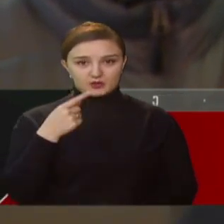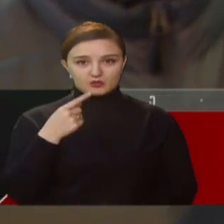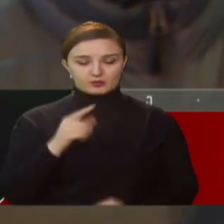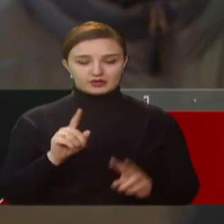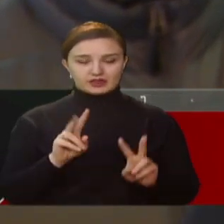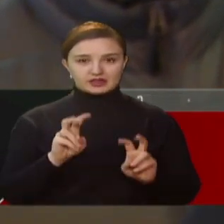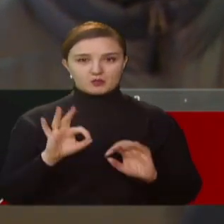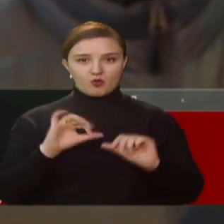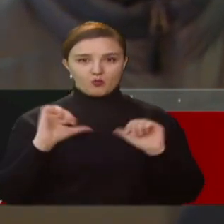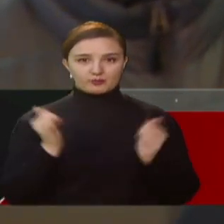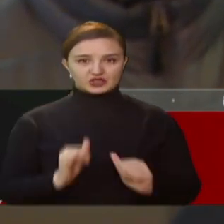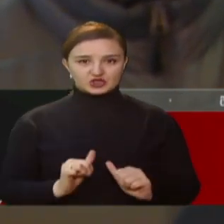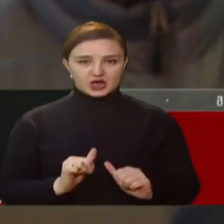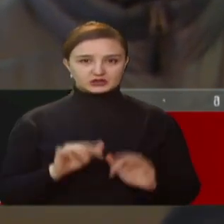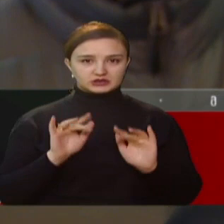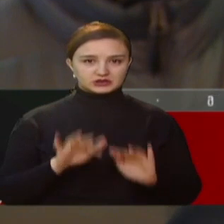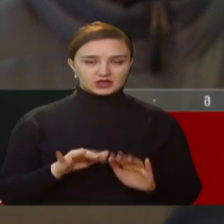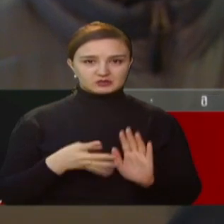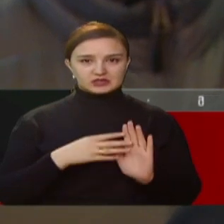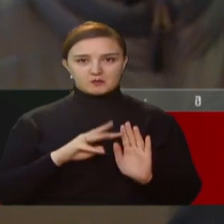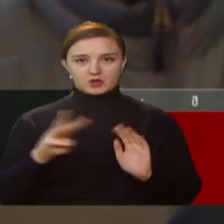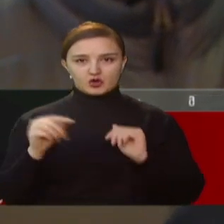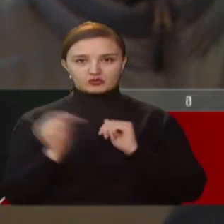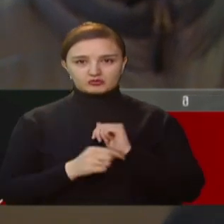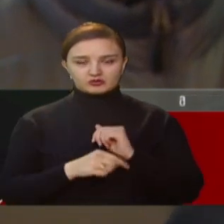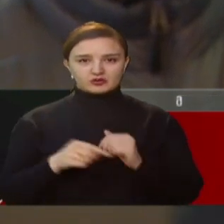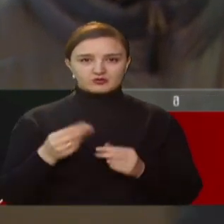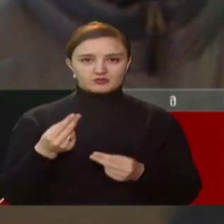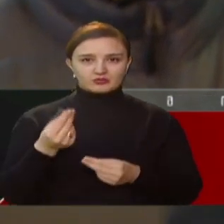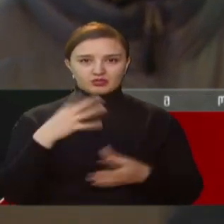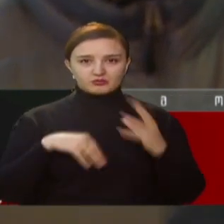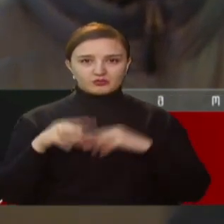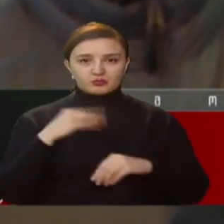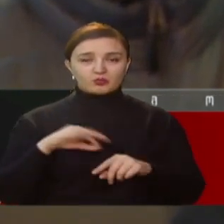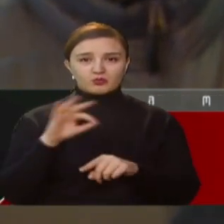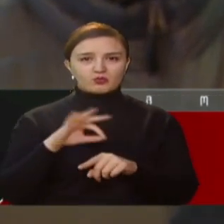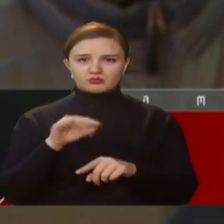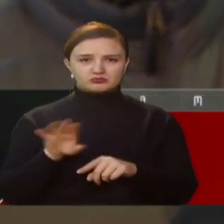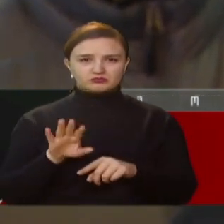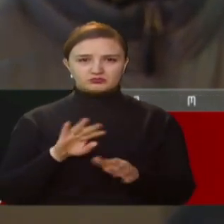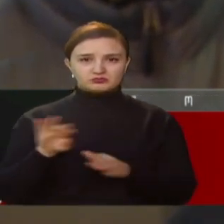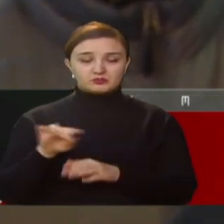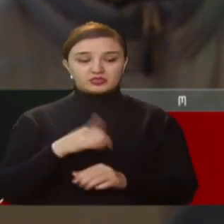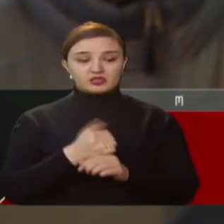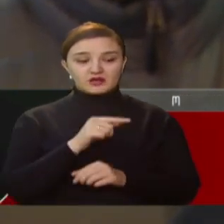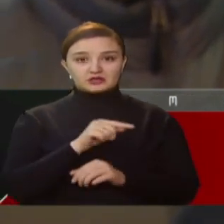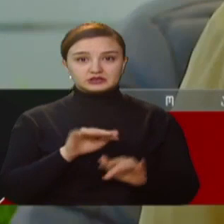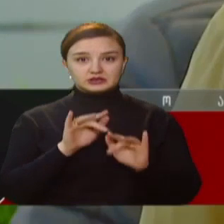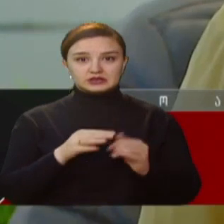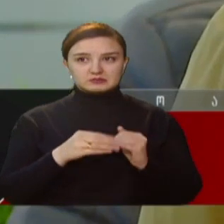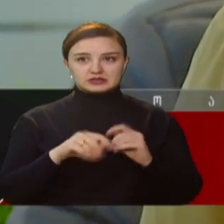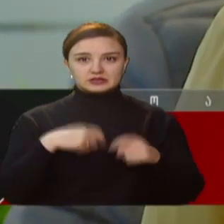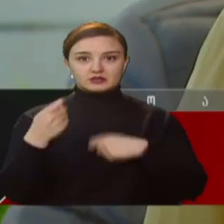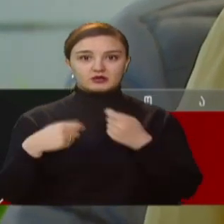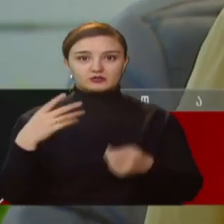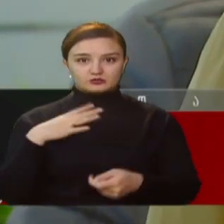თემე პიჯაკების საქმე და რაღაც 9 მილიონი მითვისებული 9 მილიონი აი ეს არის უმთავრესი საკითხი, რომელიც გამოძიება საზოგადოება ითხოვს.